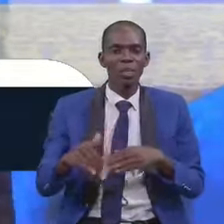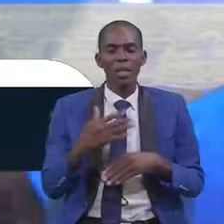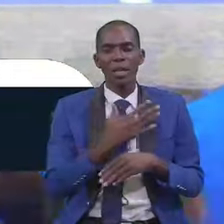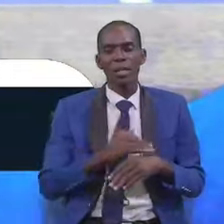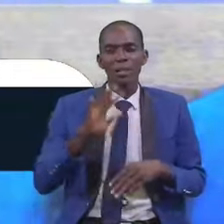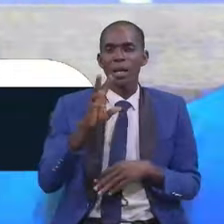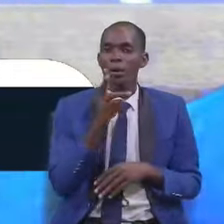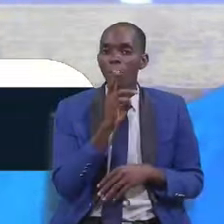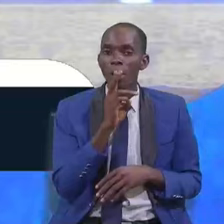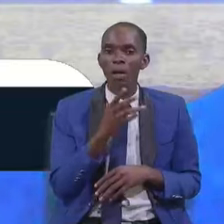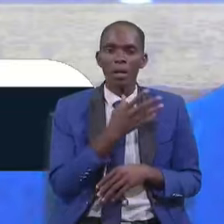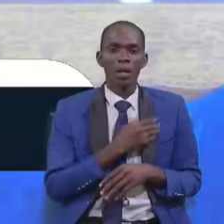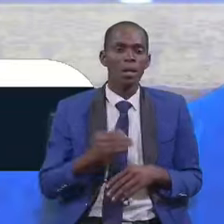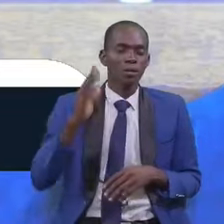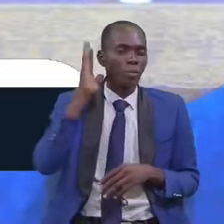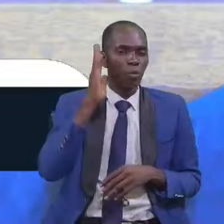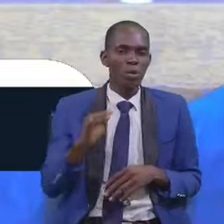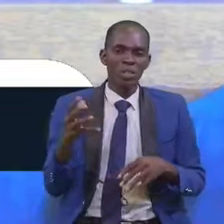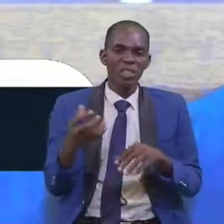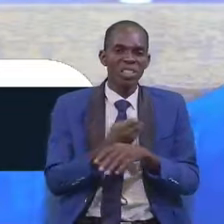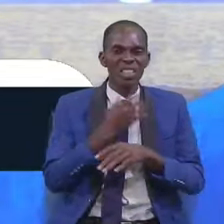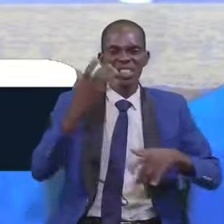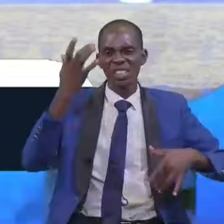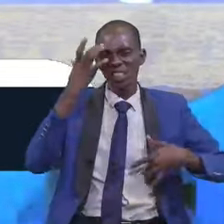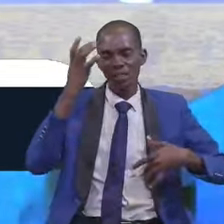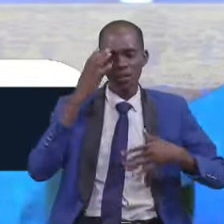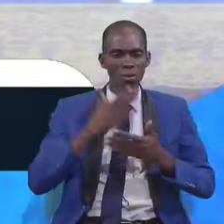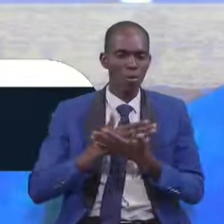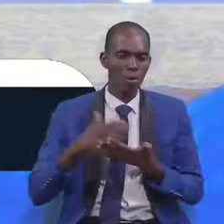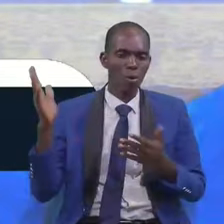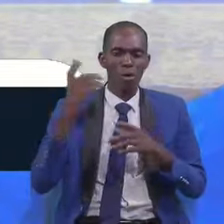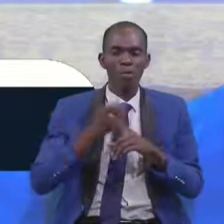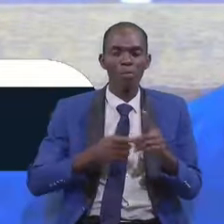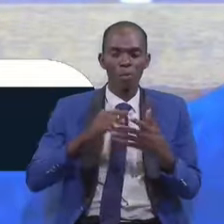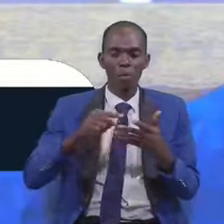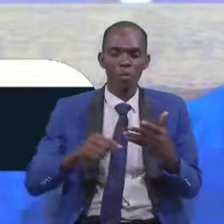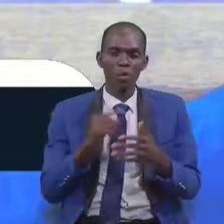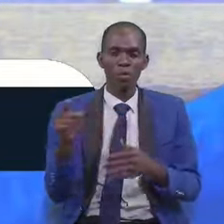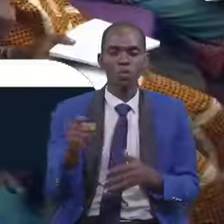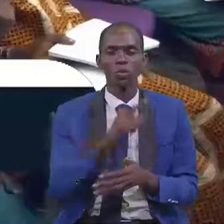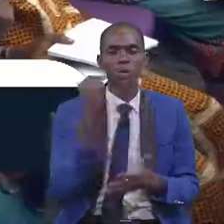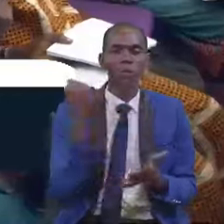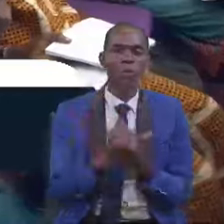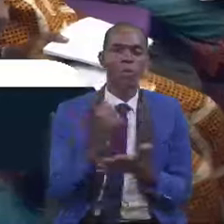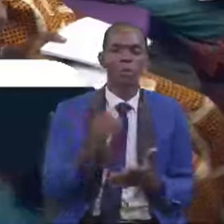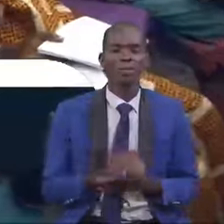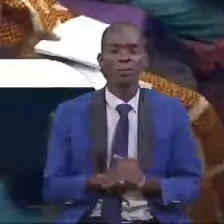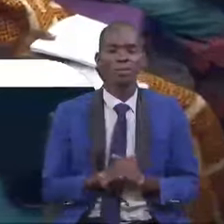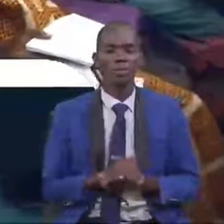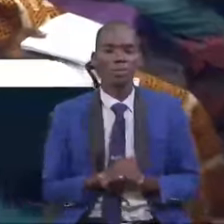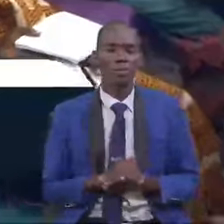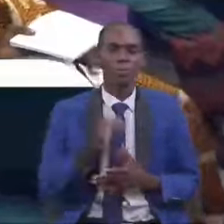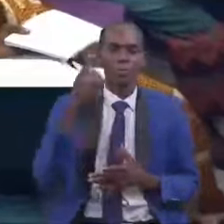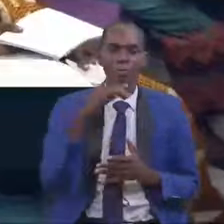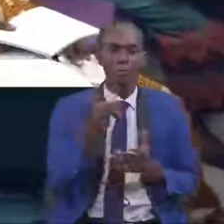Et j'éloignerai la maladie du milieu de toi. Et dit que vous servirez